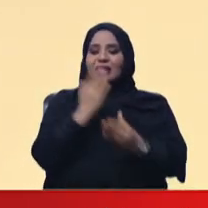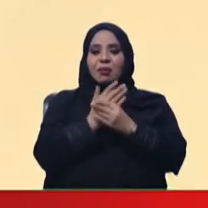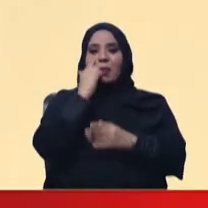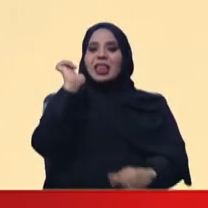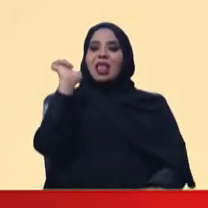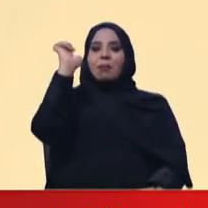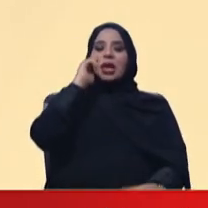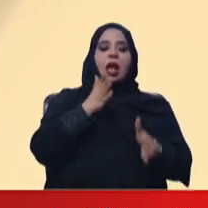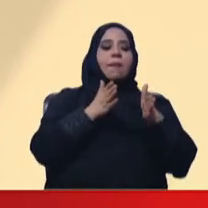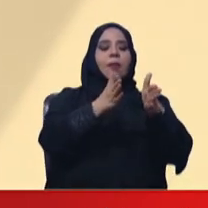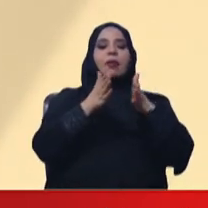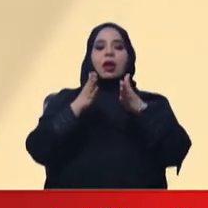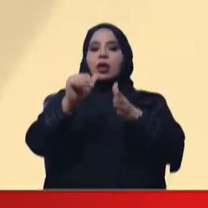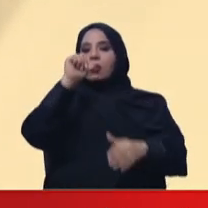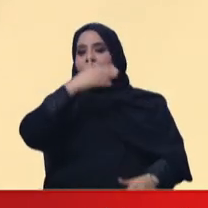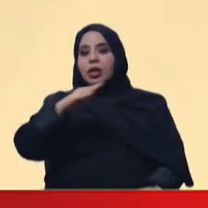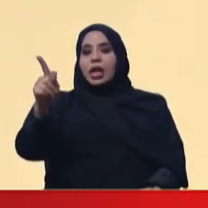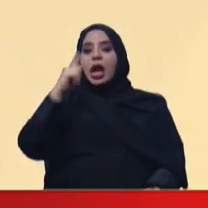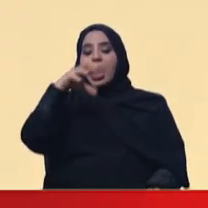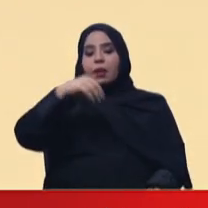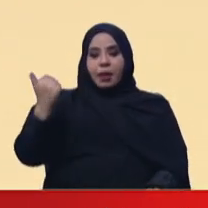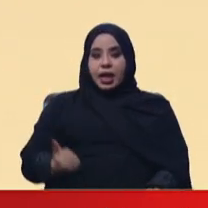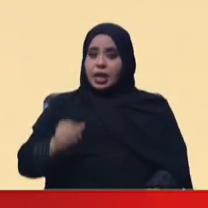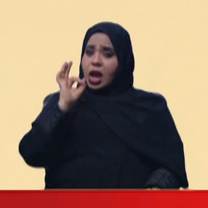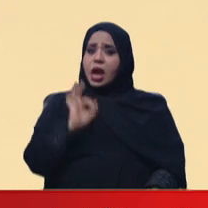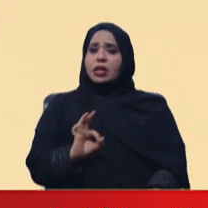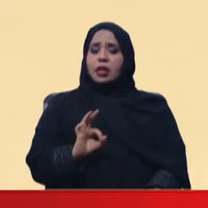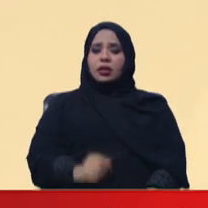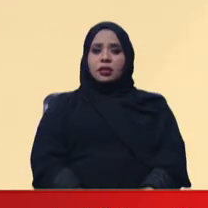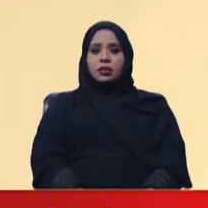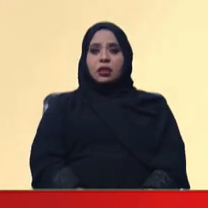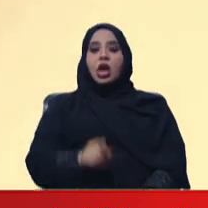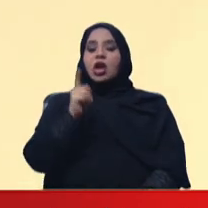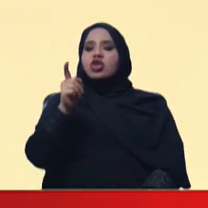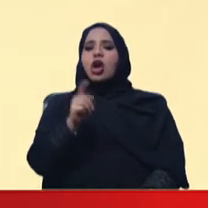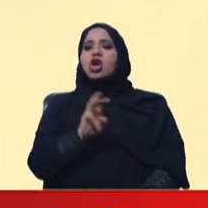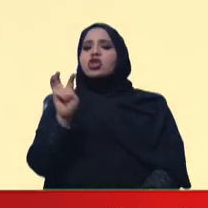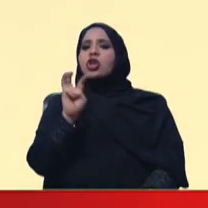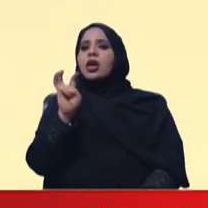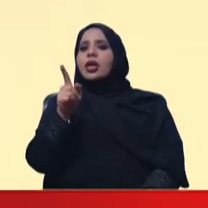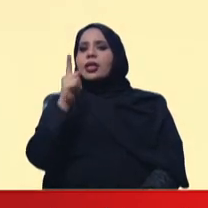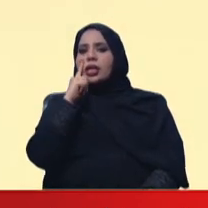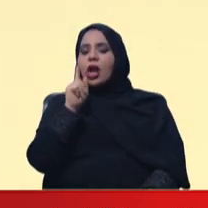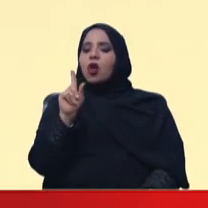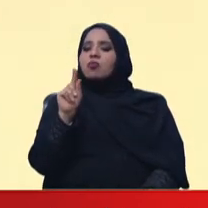المائية. مملكة البحرين أكدت أنها يعني شريك فاعل ومهم في